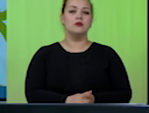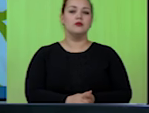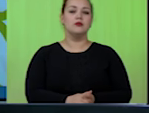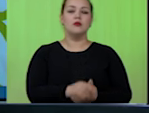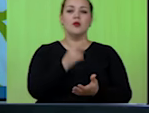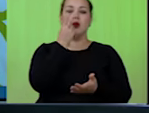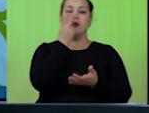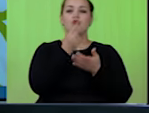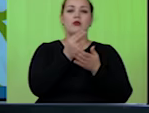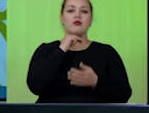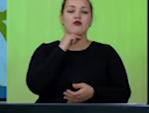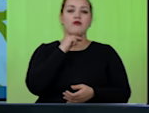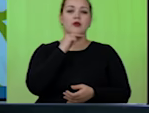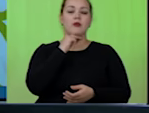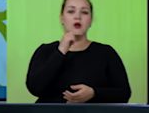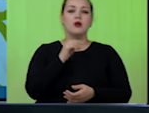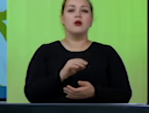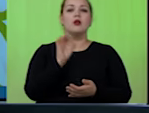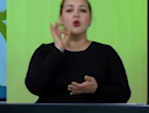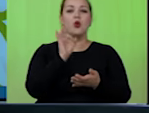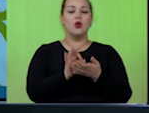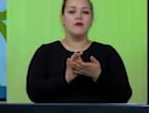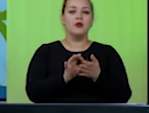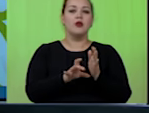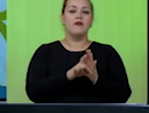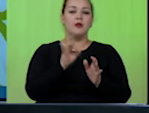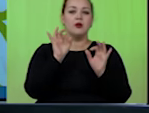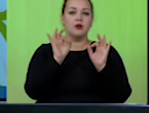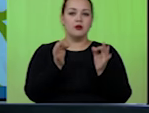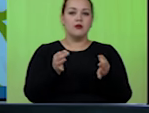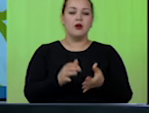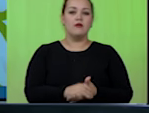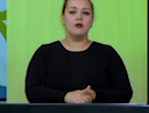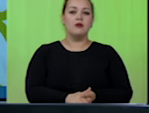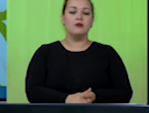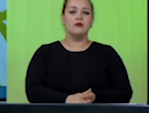Посмотрите внимательно на варианты ответов и выберите правильный.